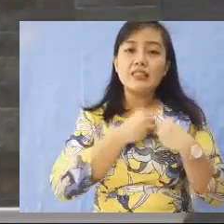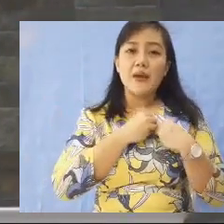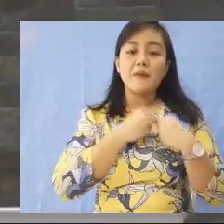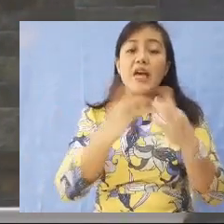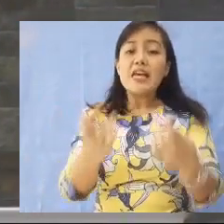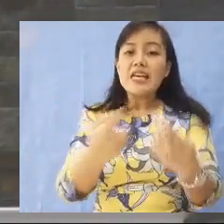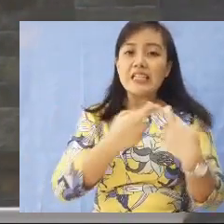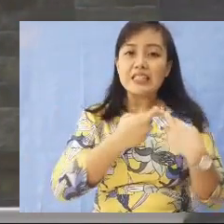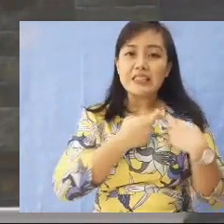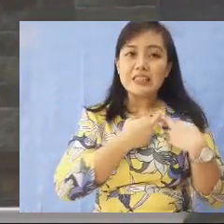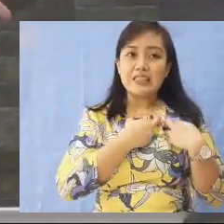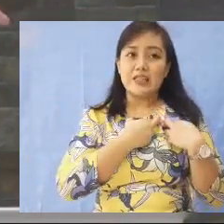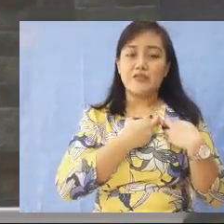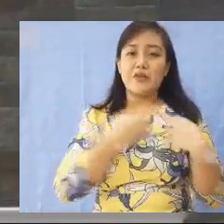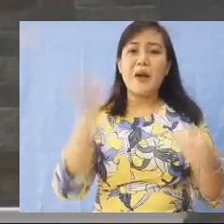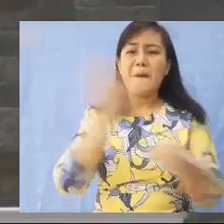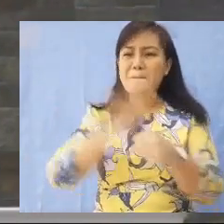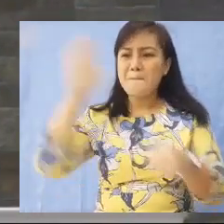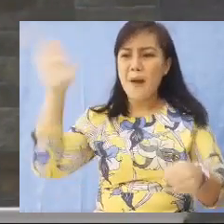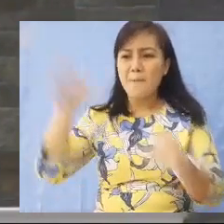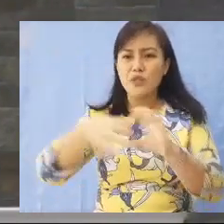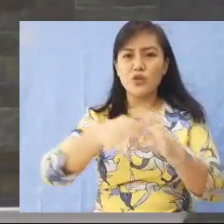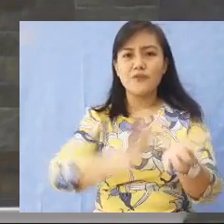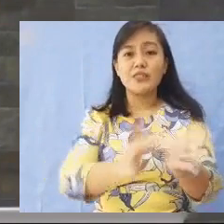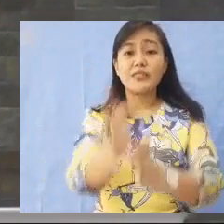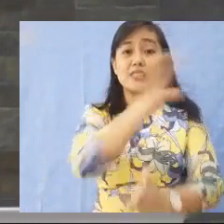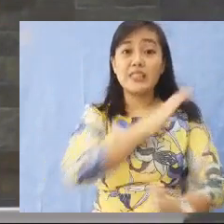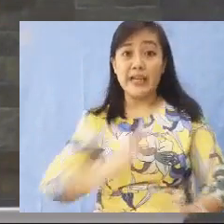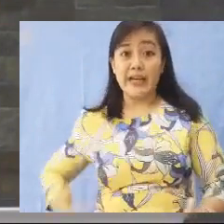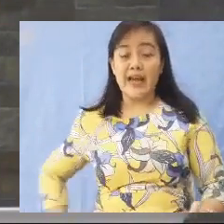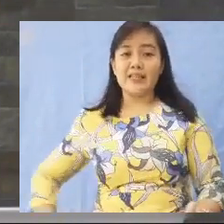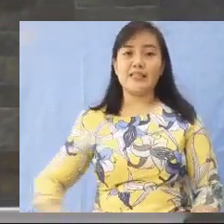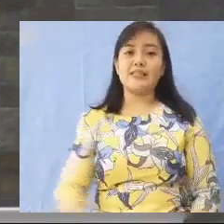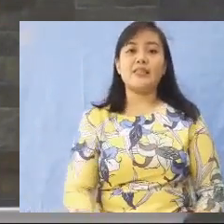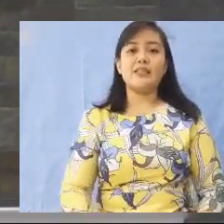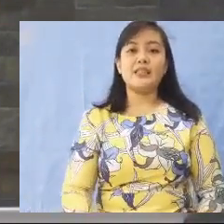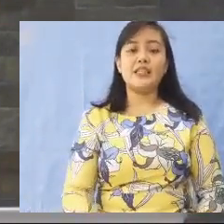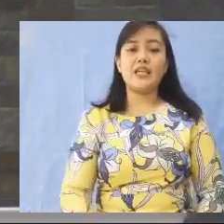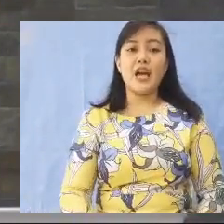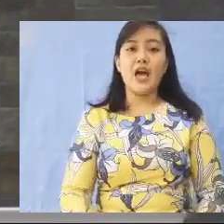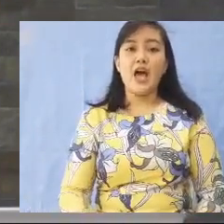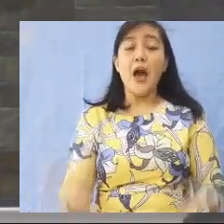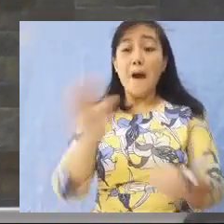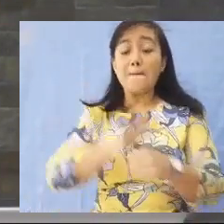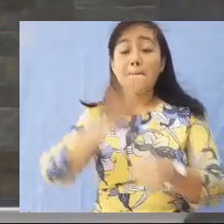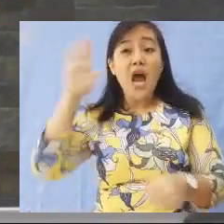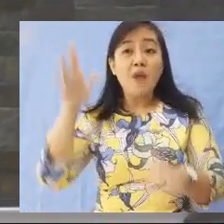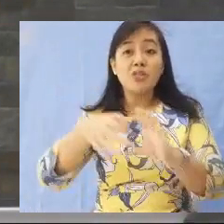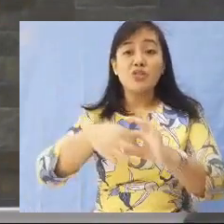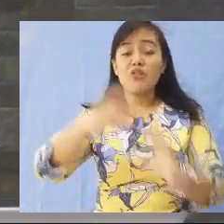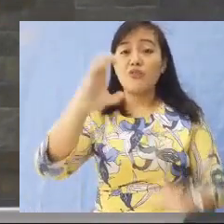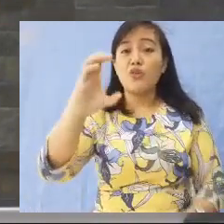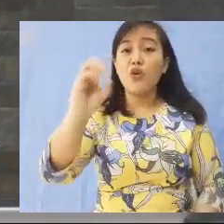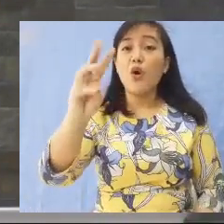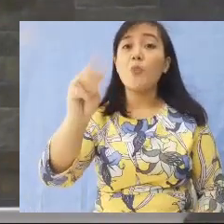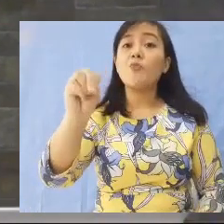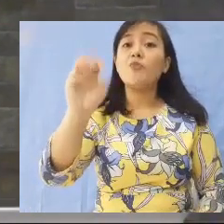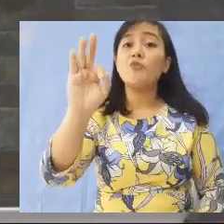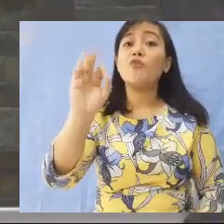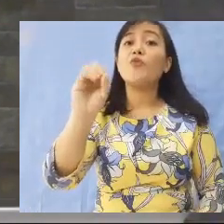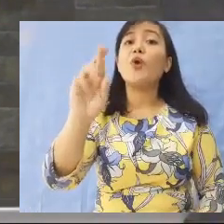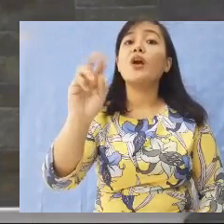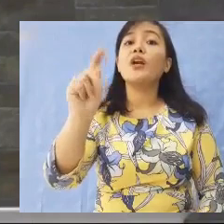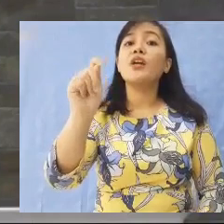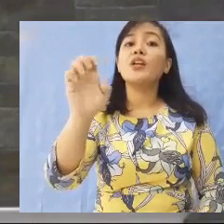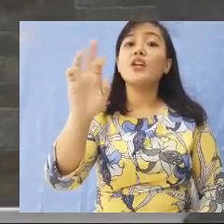sapagkat sinabi nga dito ng ating pastor, maraming distress. Maraming taong discouraged.